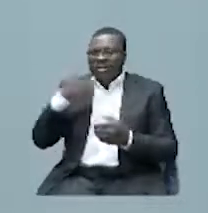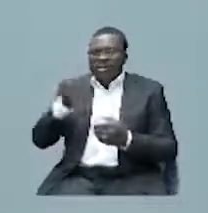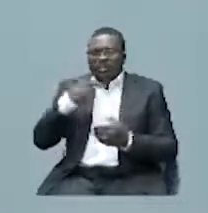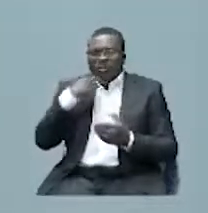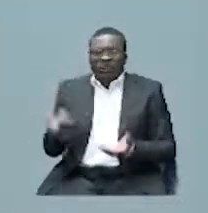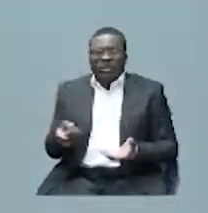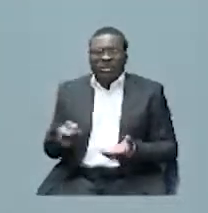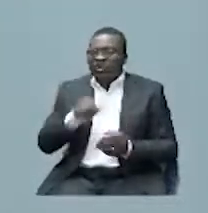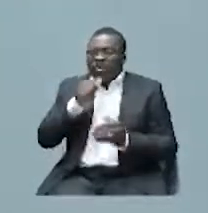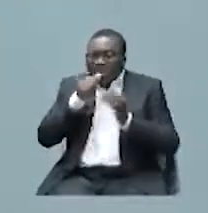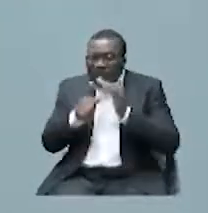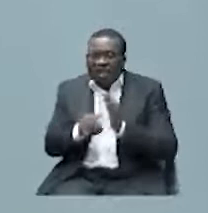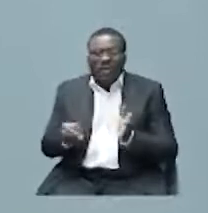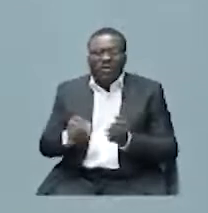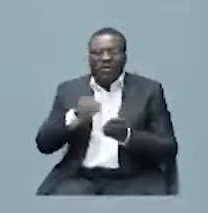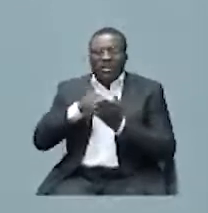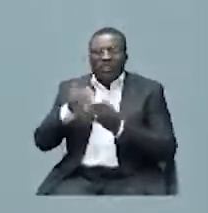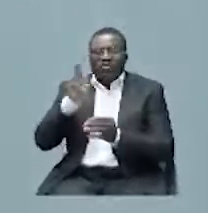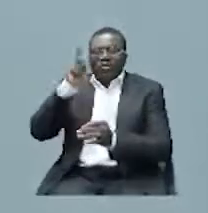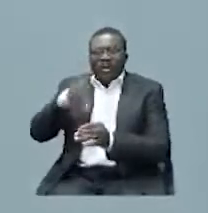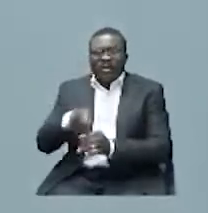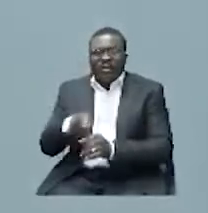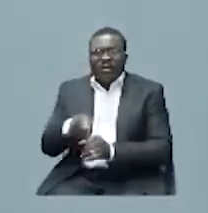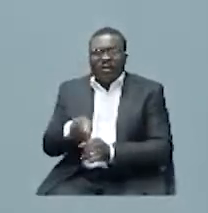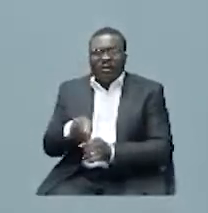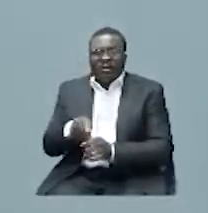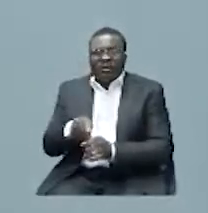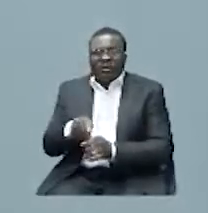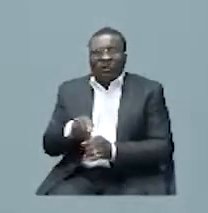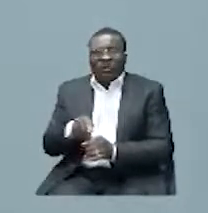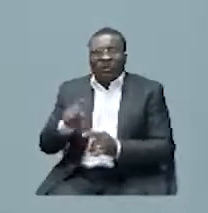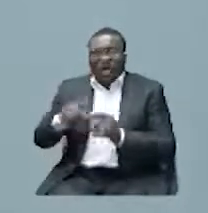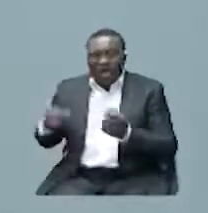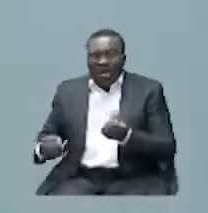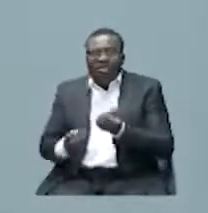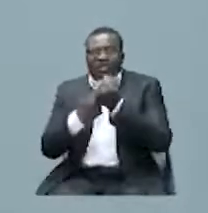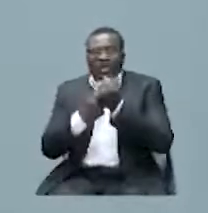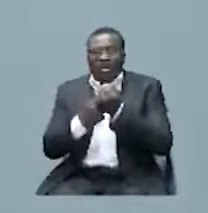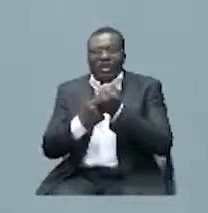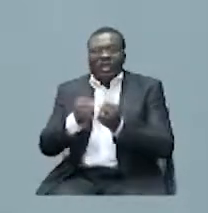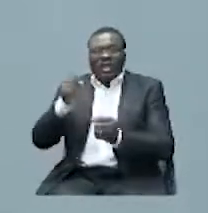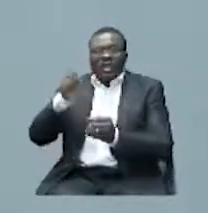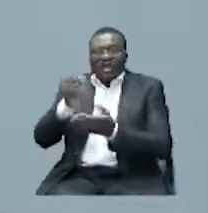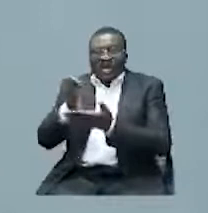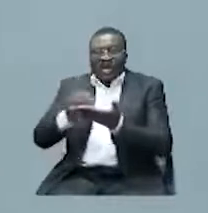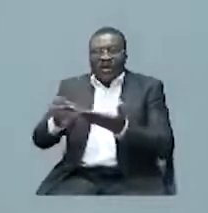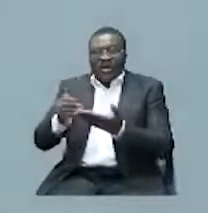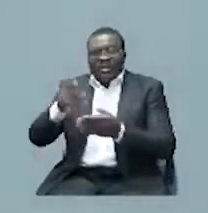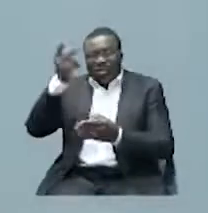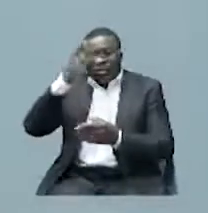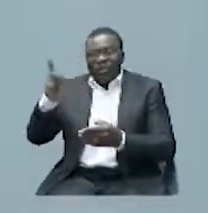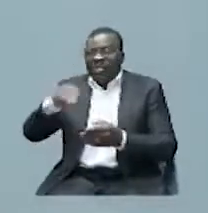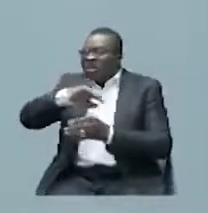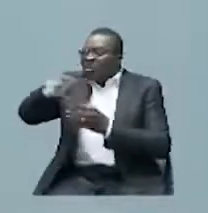je n'ai pas à le cacher, j'ai souvent contribué à appuyer les partis politiques, toutes tendances